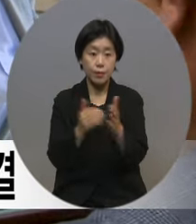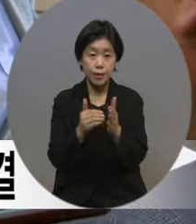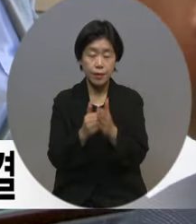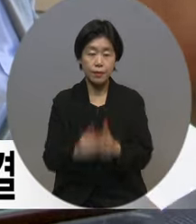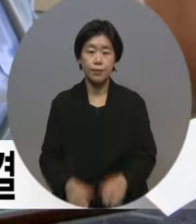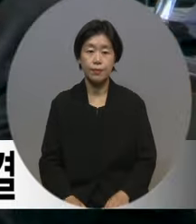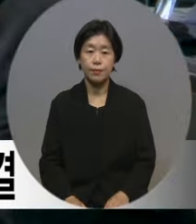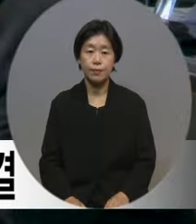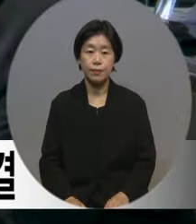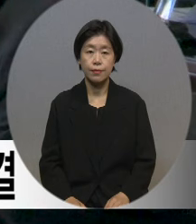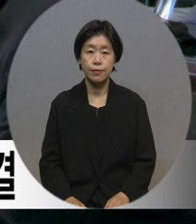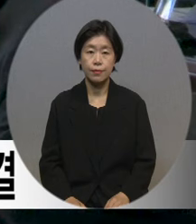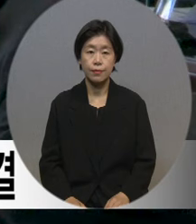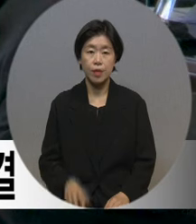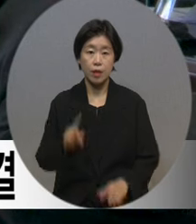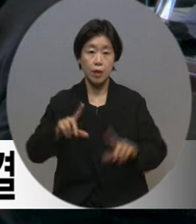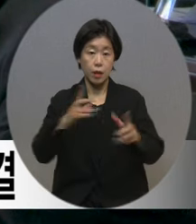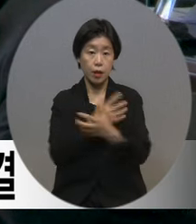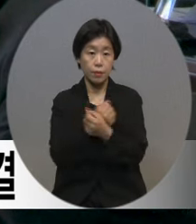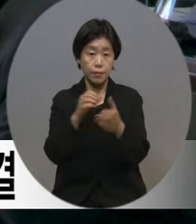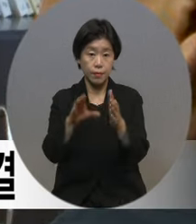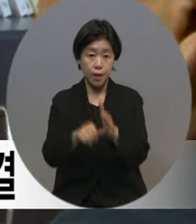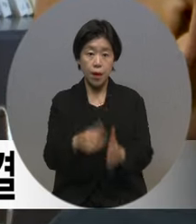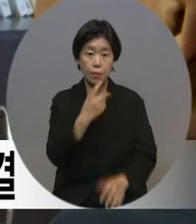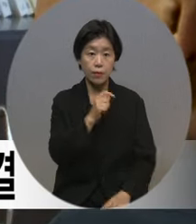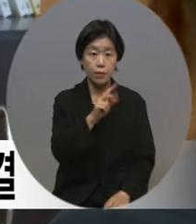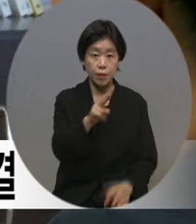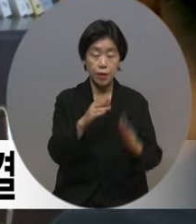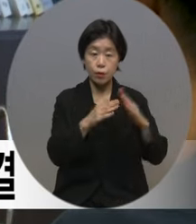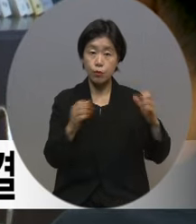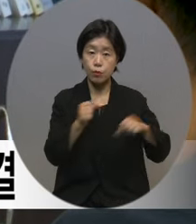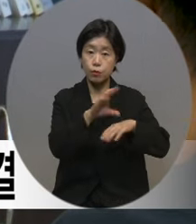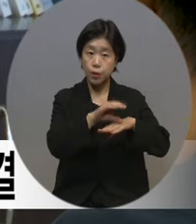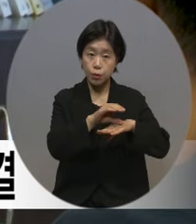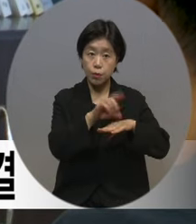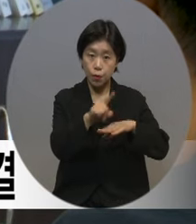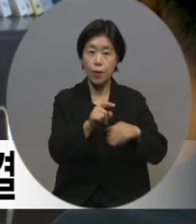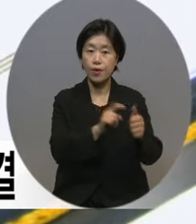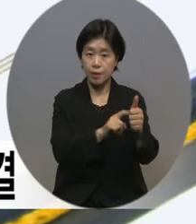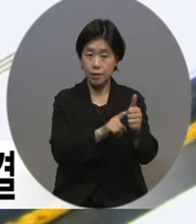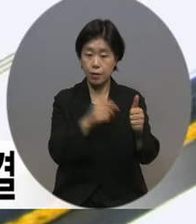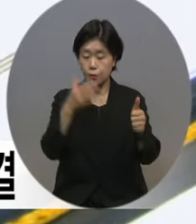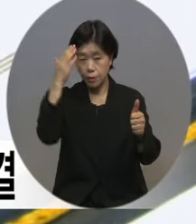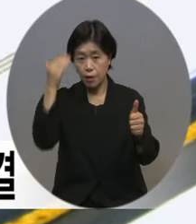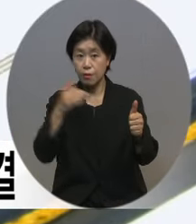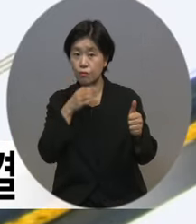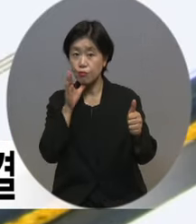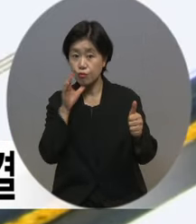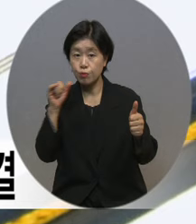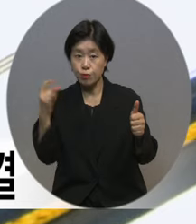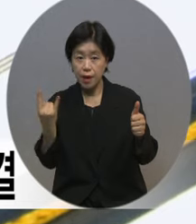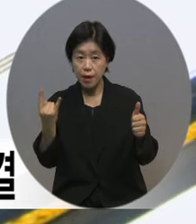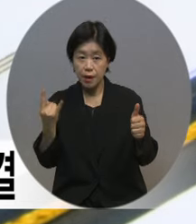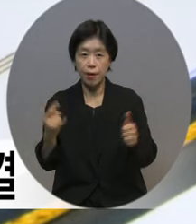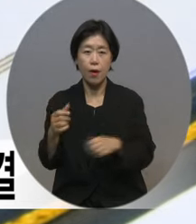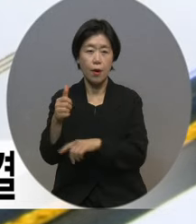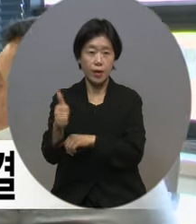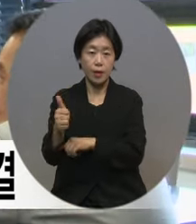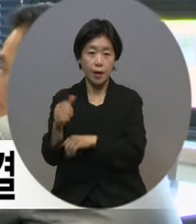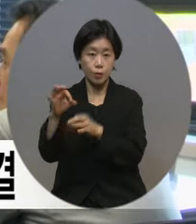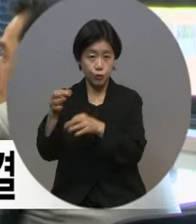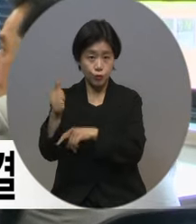논의했습니다. 이날 협약식에서 WBC 복지TV 전 방송 김태훈 사장과 대한노인의 전북특별자치도 연합회 김두봉